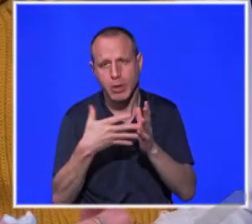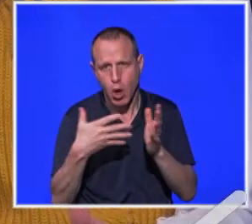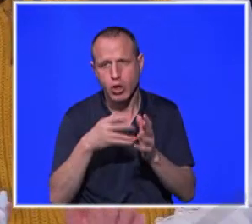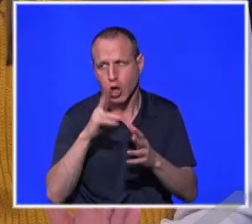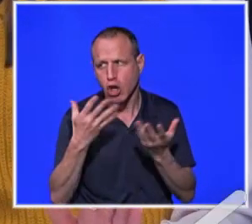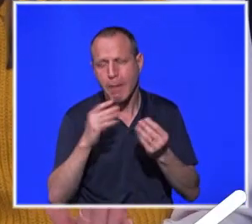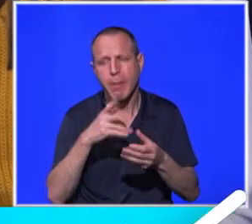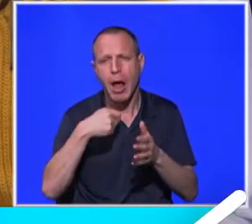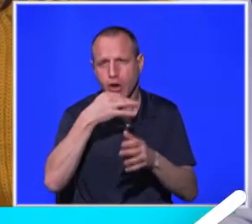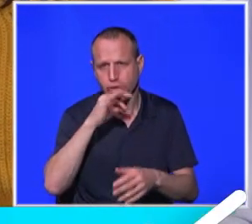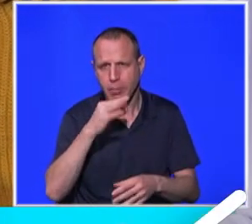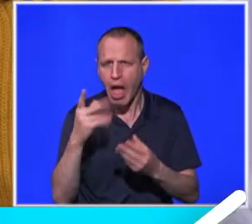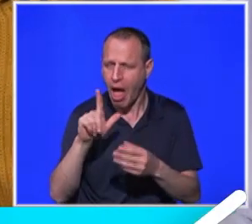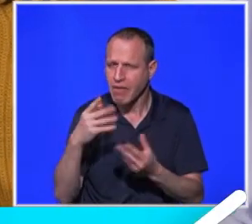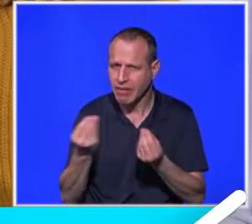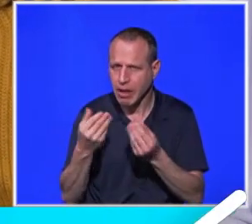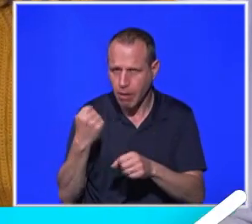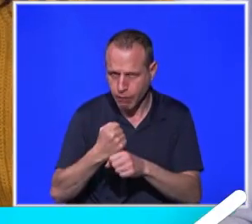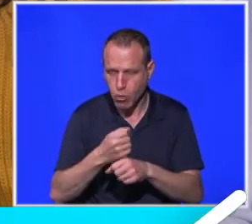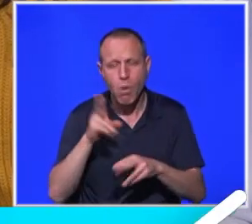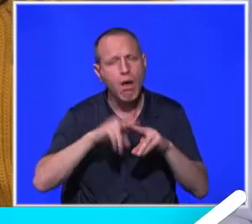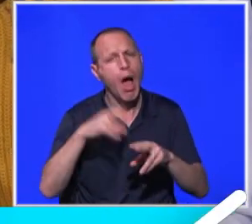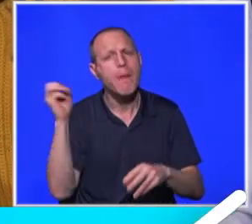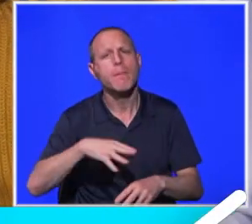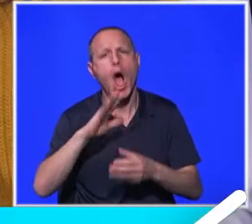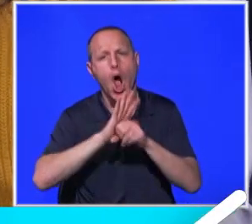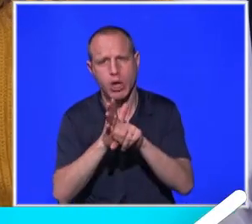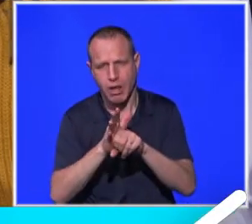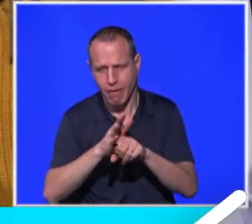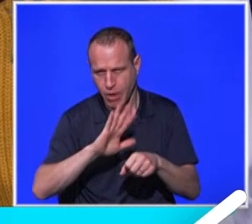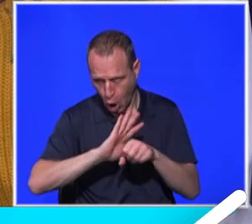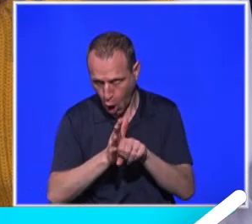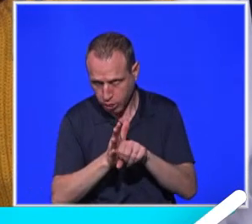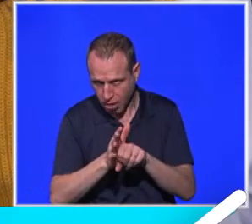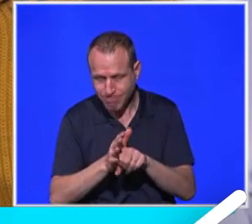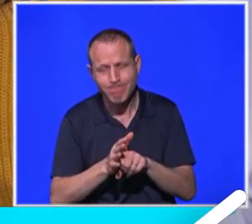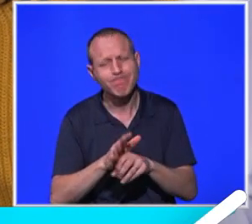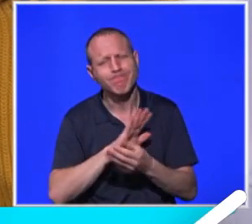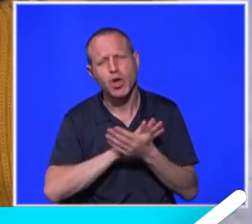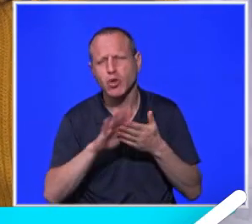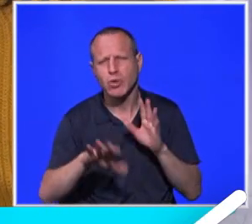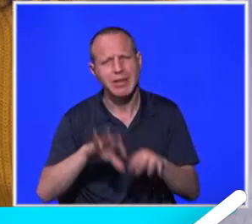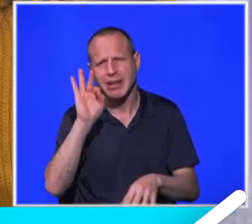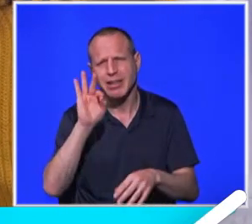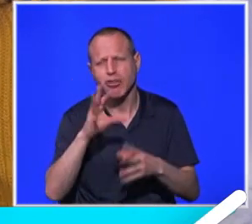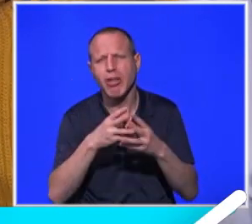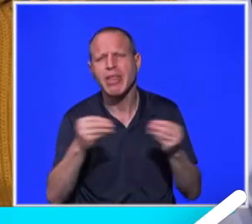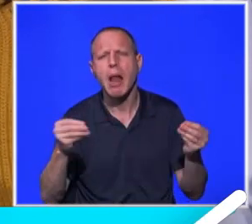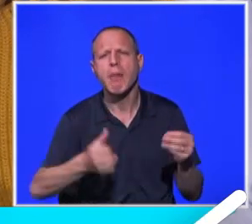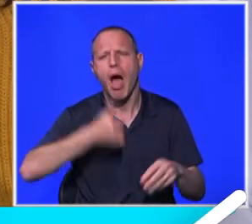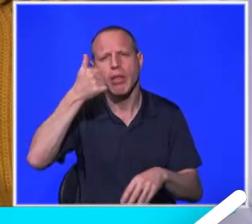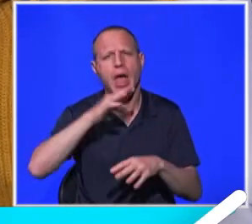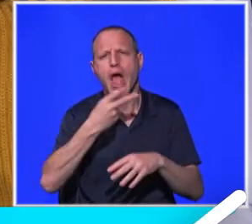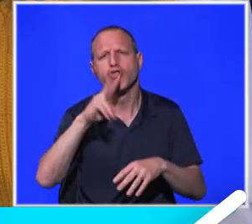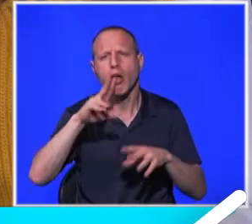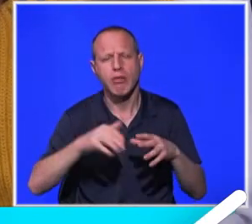לשפר, אבל דברים עבדו. ואז באה הקורונה. ובקורונה פשוט גיליתי שנעלמה הנהגה. אין יותר